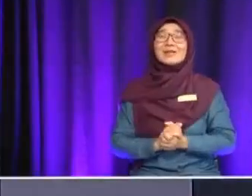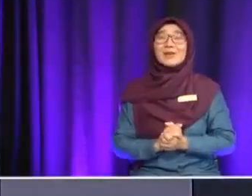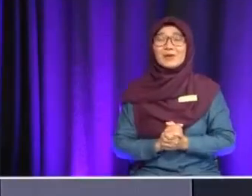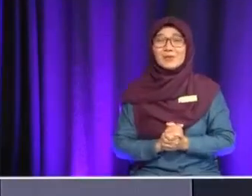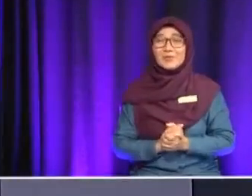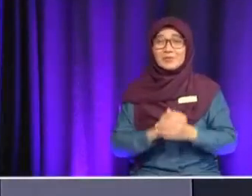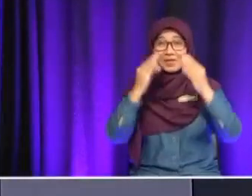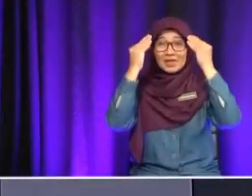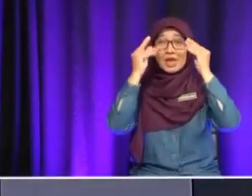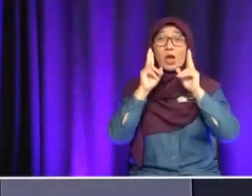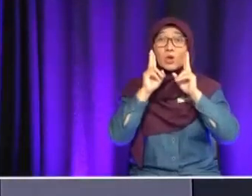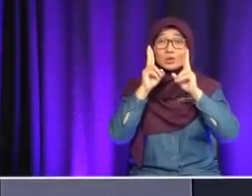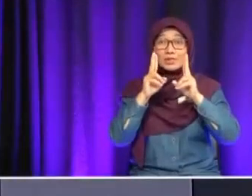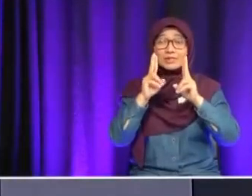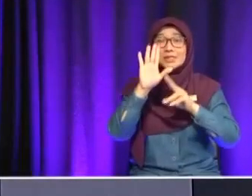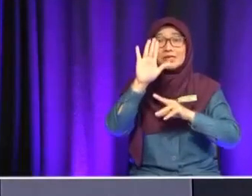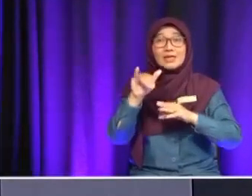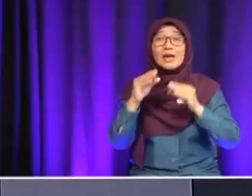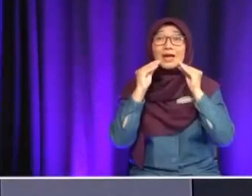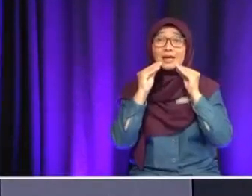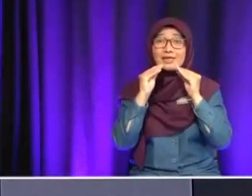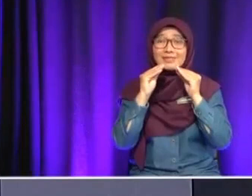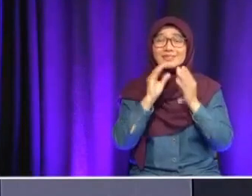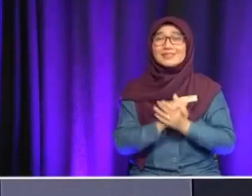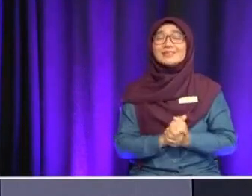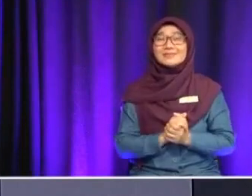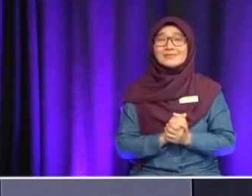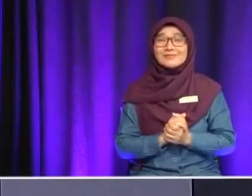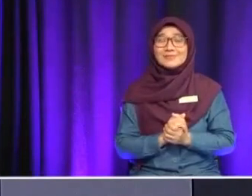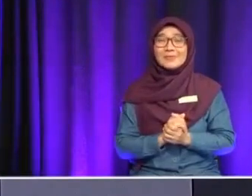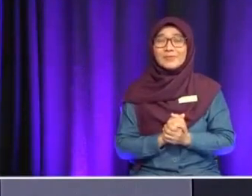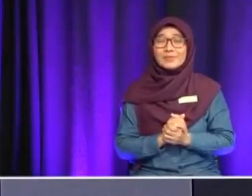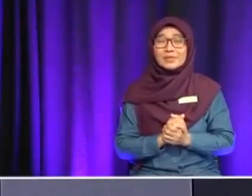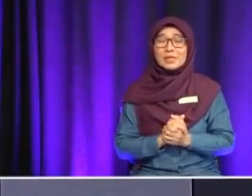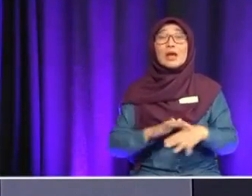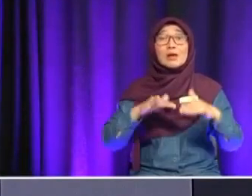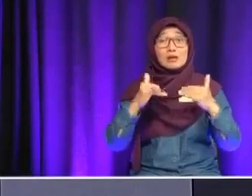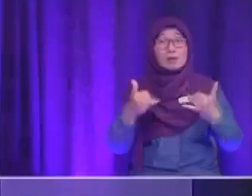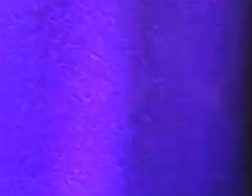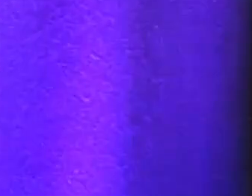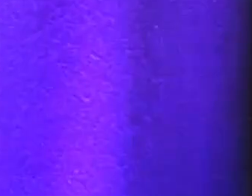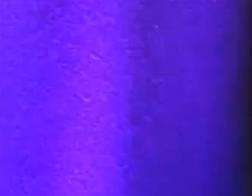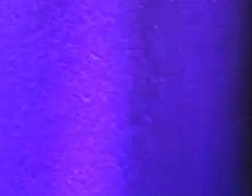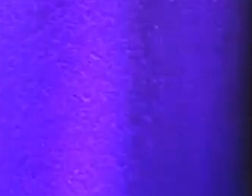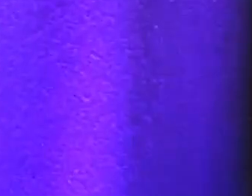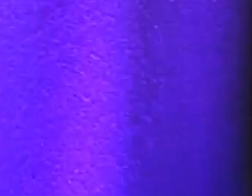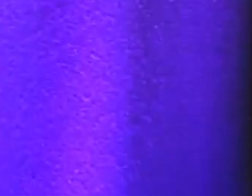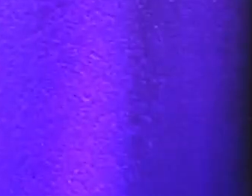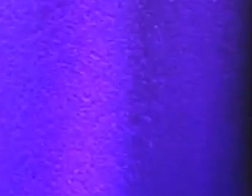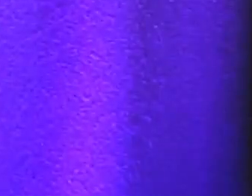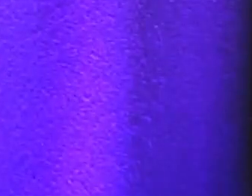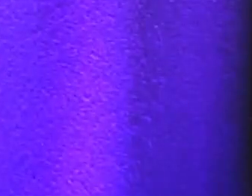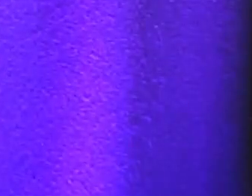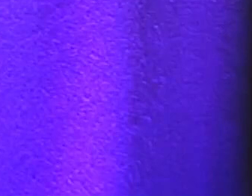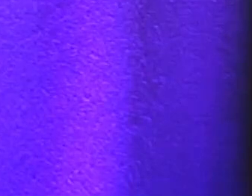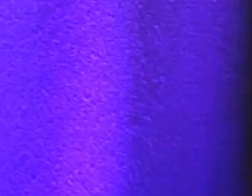yang akan mengajar kita pada hari ini. Tapi sebelum tu kita kenalkan dahulu juga guru jurubahasa isyarat kita, Cikgu Fatimatul